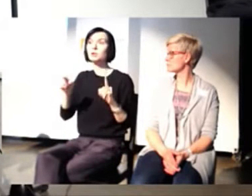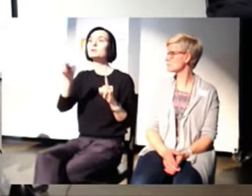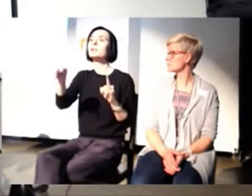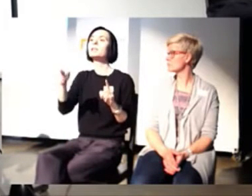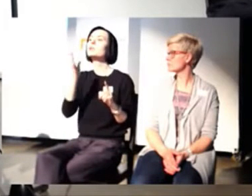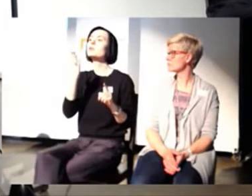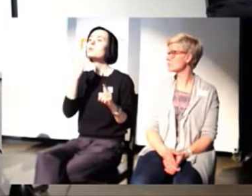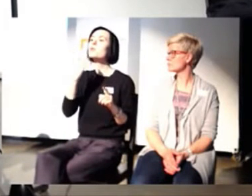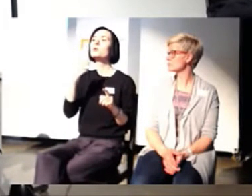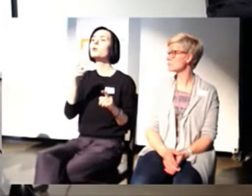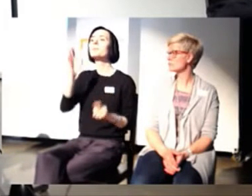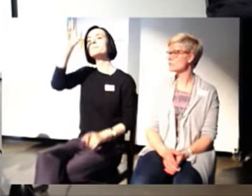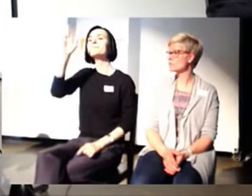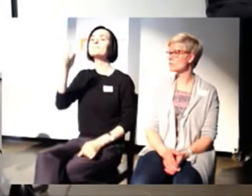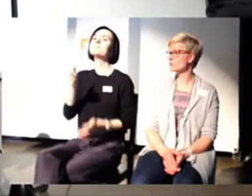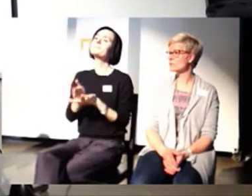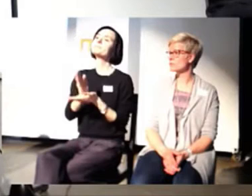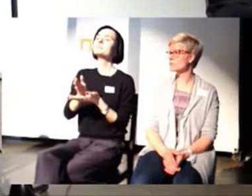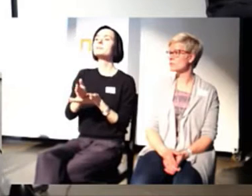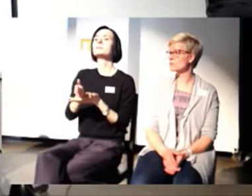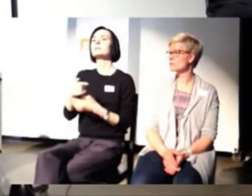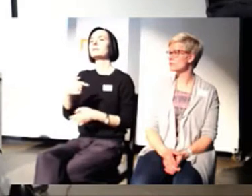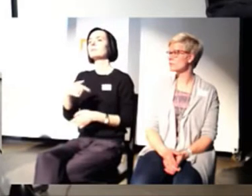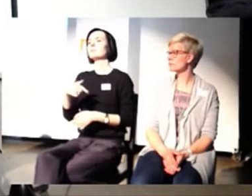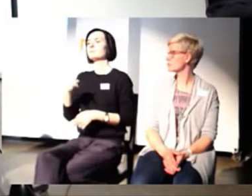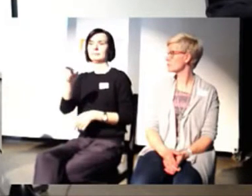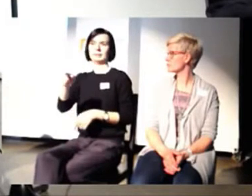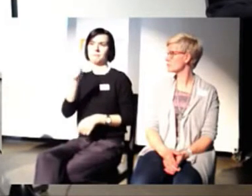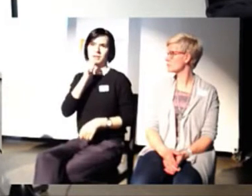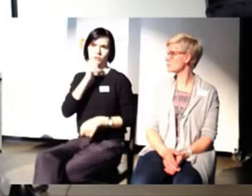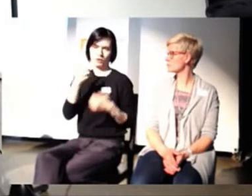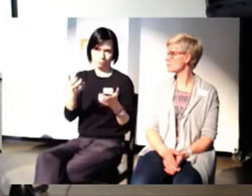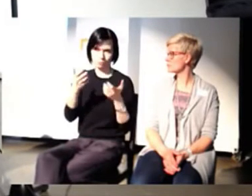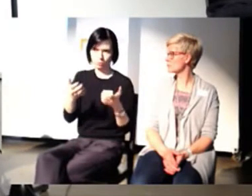vaikka toistaa tai sitten tuutte tänne itse saamaan mikrofoniin.